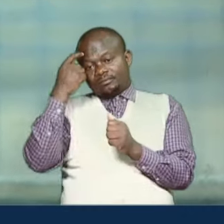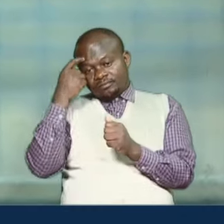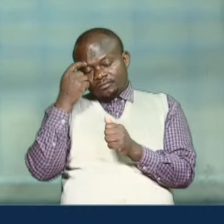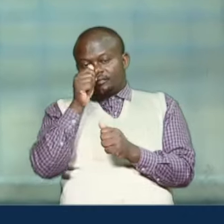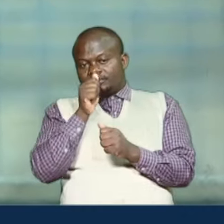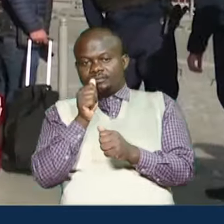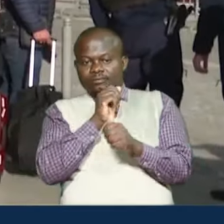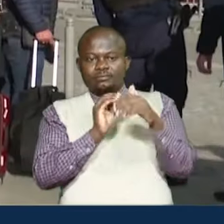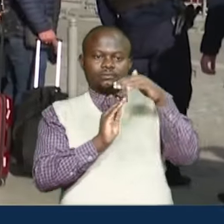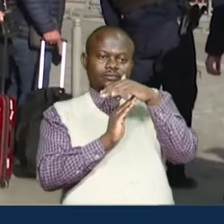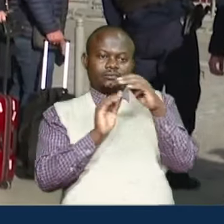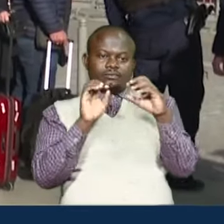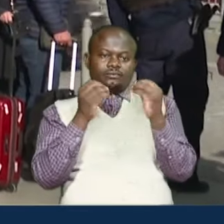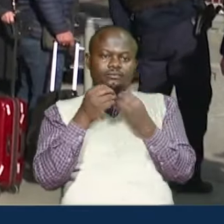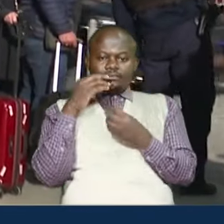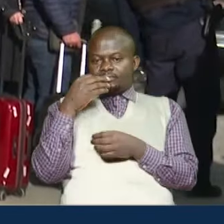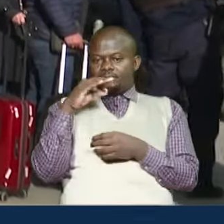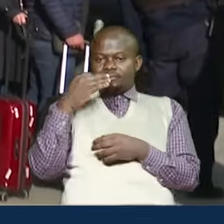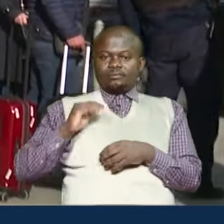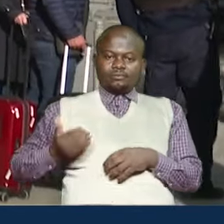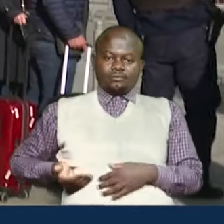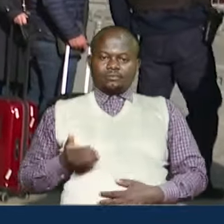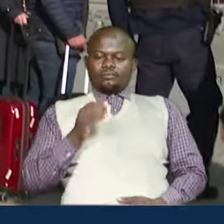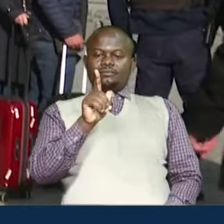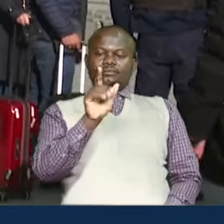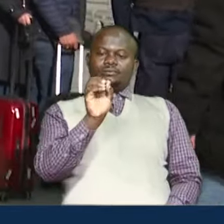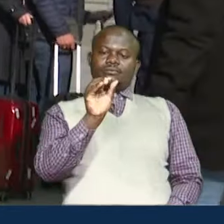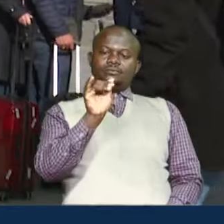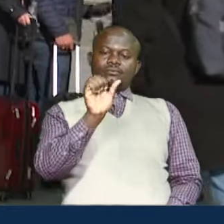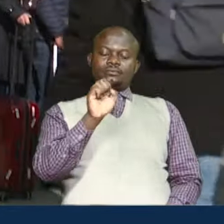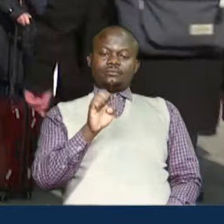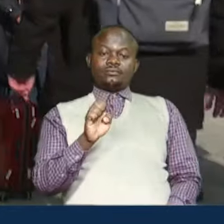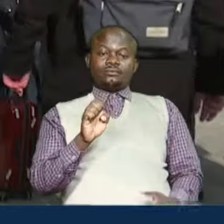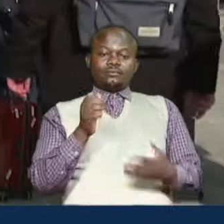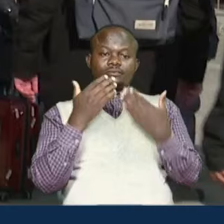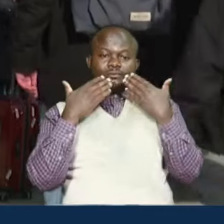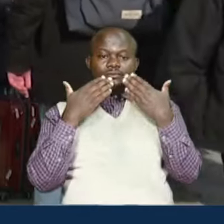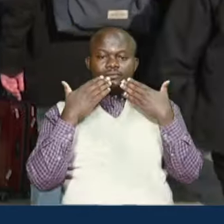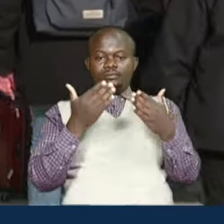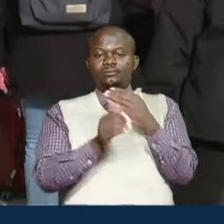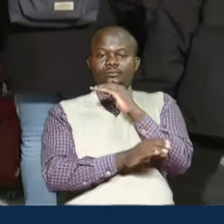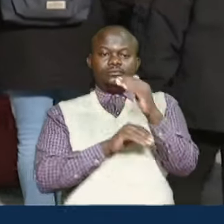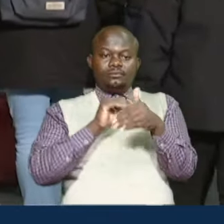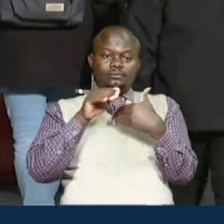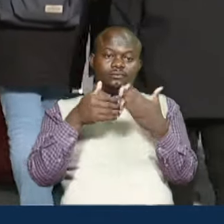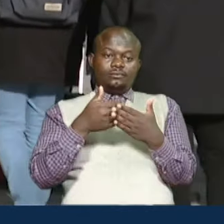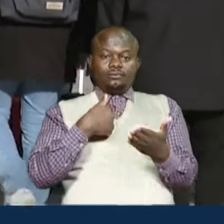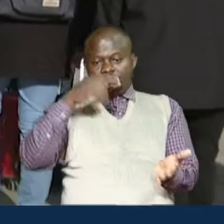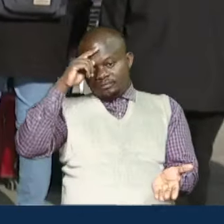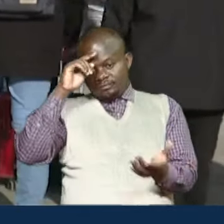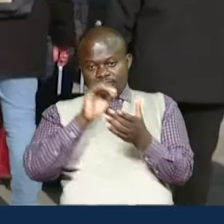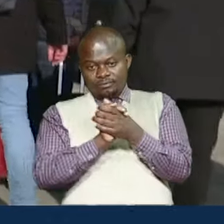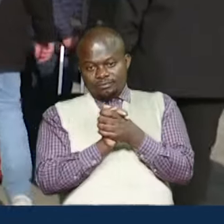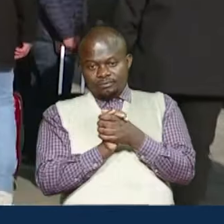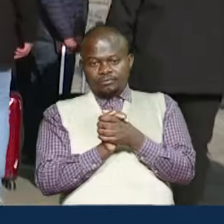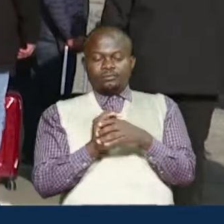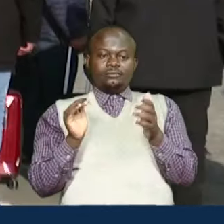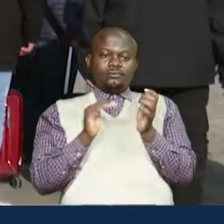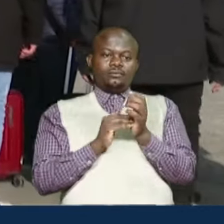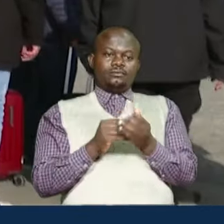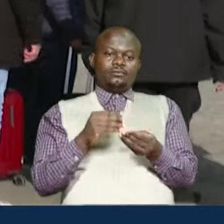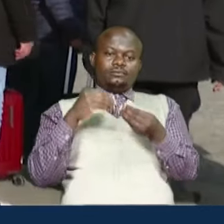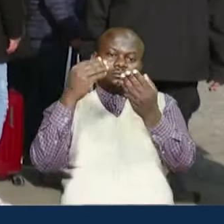umunyamabanga mukuru w'umuryango wa francophonie madame Louise Mushikiwabo yashimiye ibihugu kuba byaramugiriye icyizere